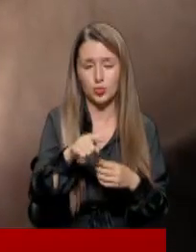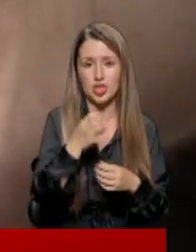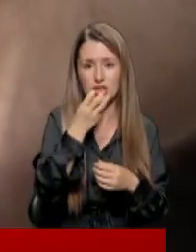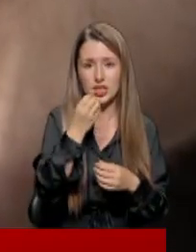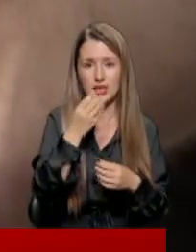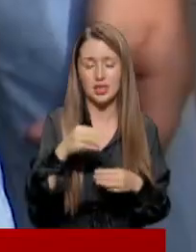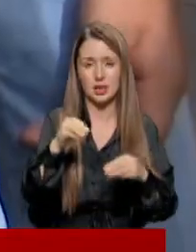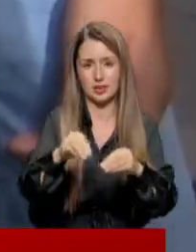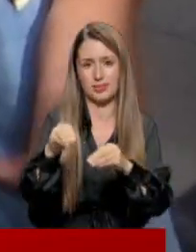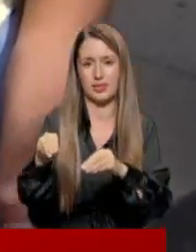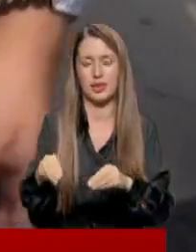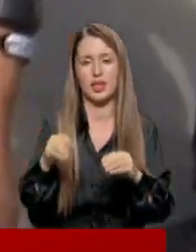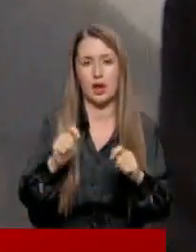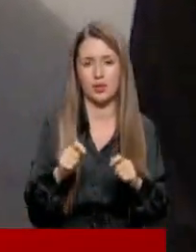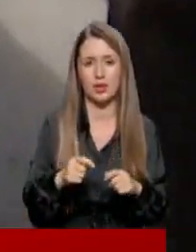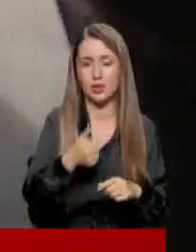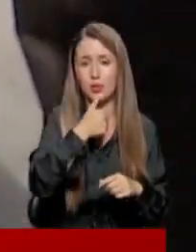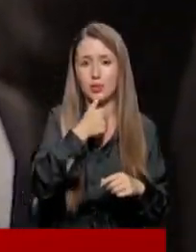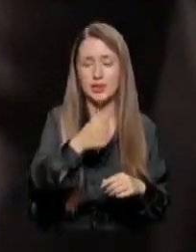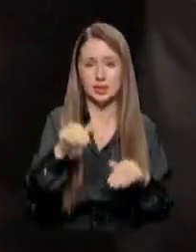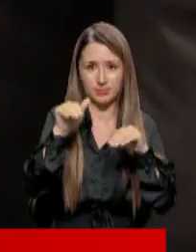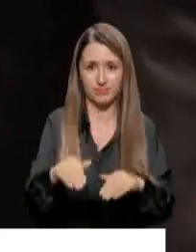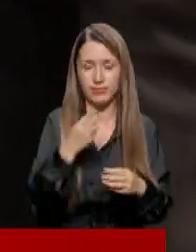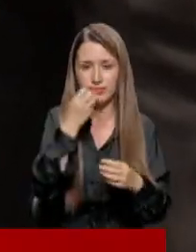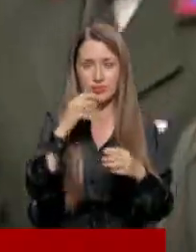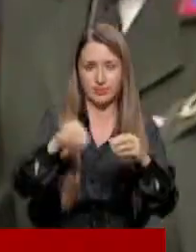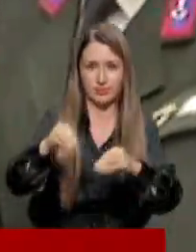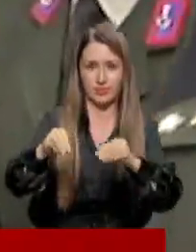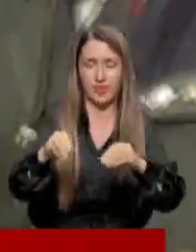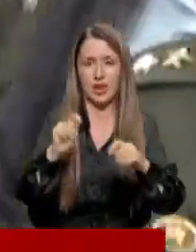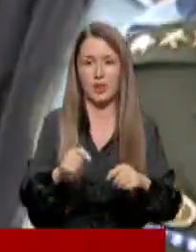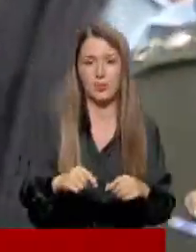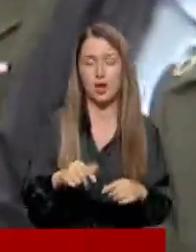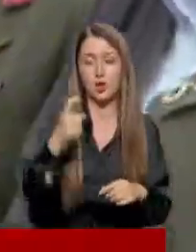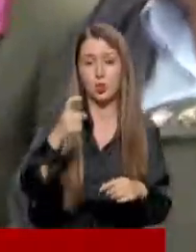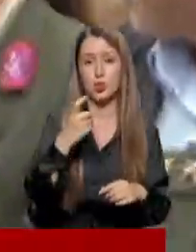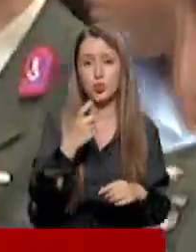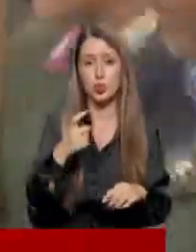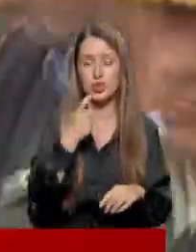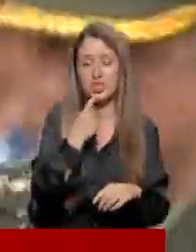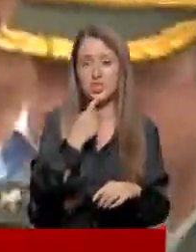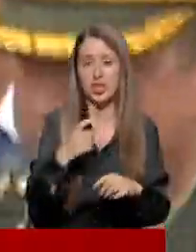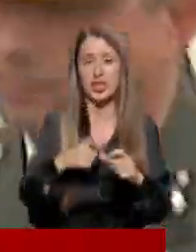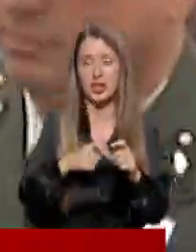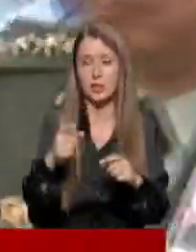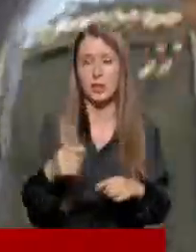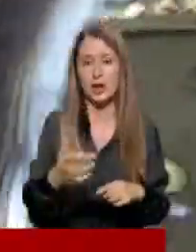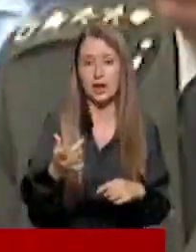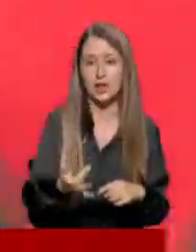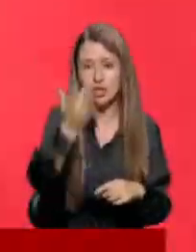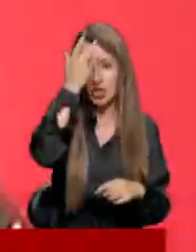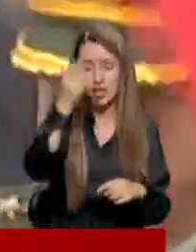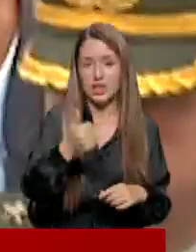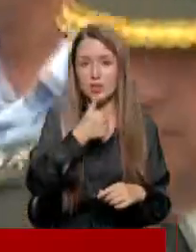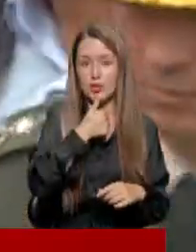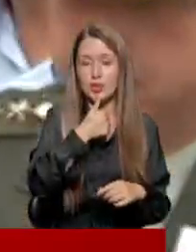çiçekleri diktik. Babasının kabrine çiçekler diken, onu çok sevdiğini söyleyen 9 yaşındaki Sarper, şehit babası jandarma